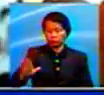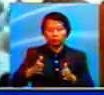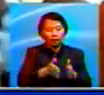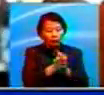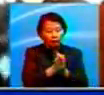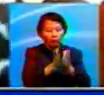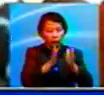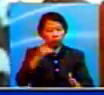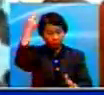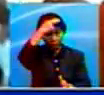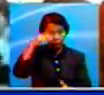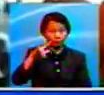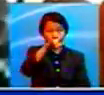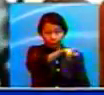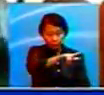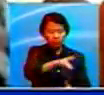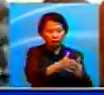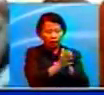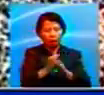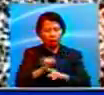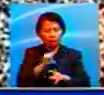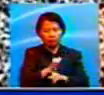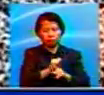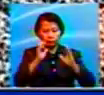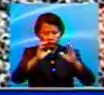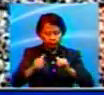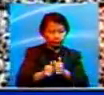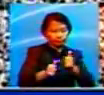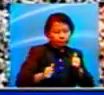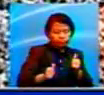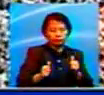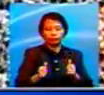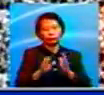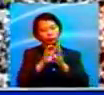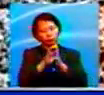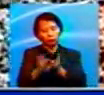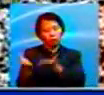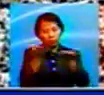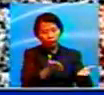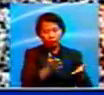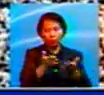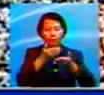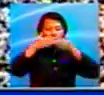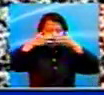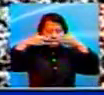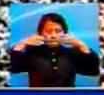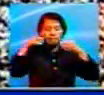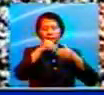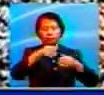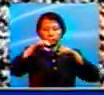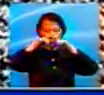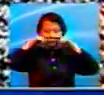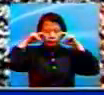menyarankan jemaah yang ke Tanah Suci Mekah mengamalkan langkah-langkah pencegahan. Antaranya membawa bekalan penutup mulut dan hidung